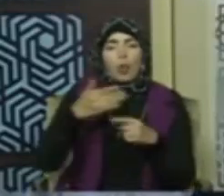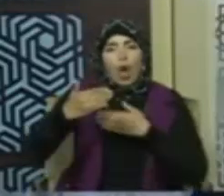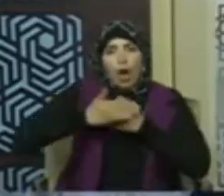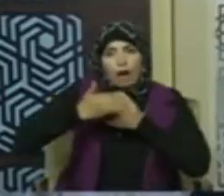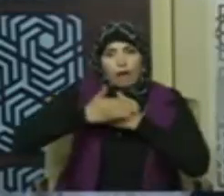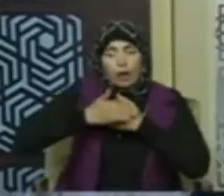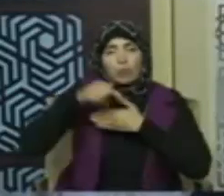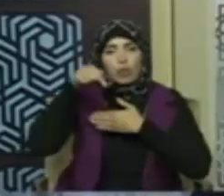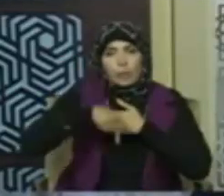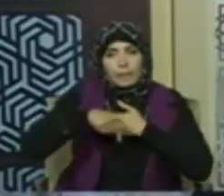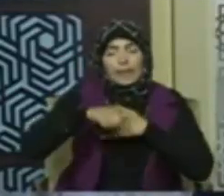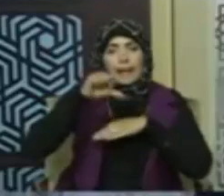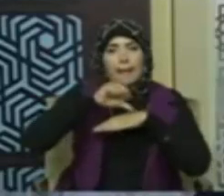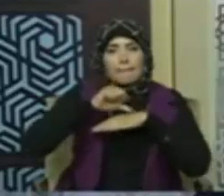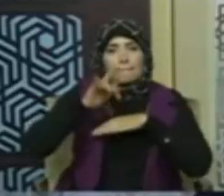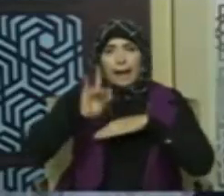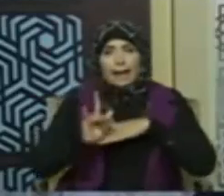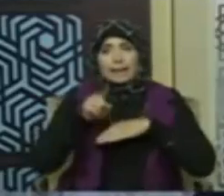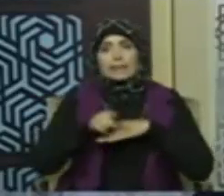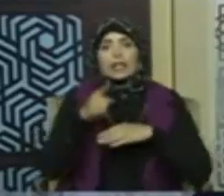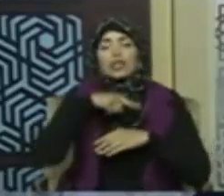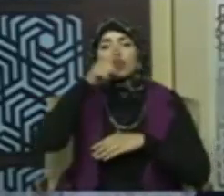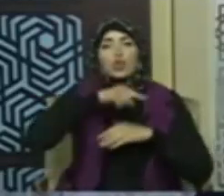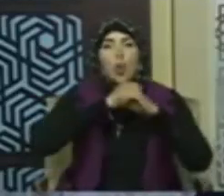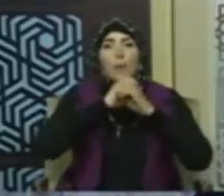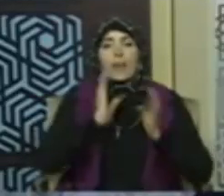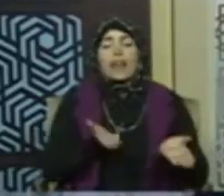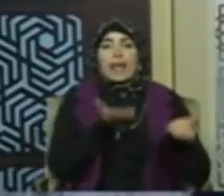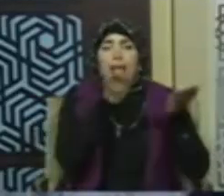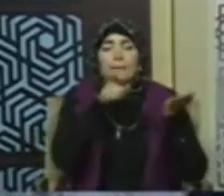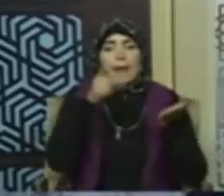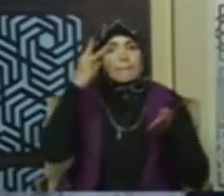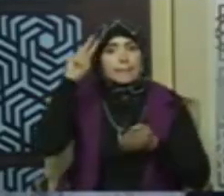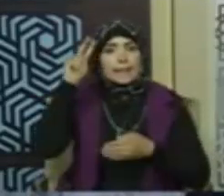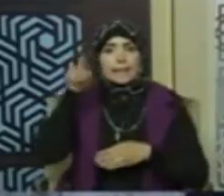وأقربكم مني مجلسا يوم القيامة